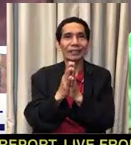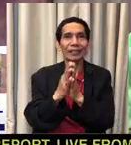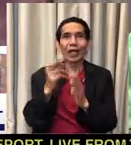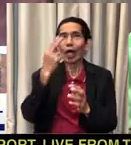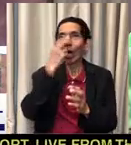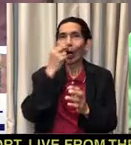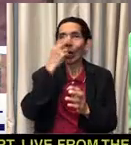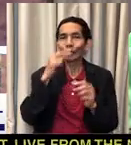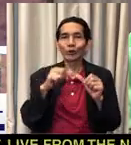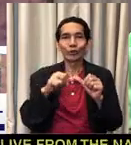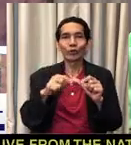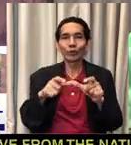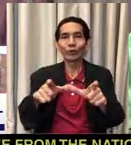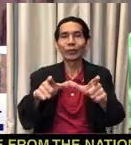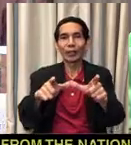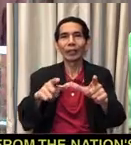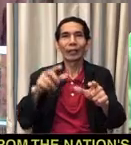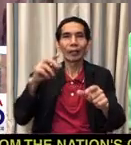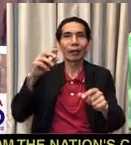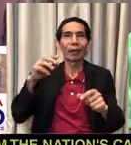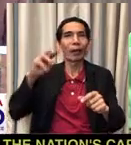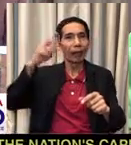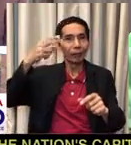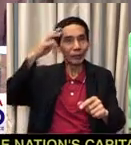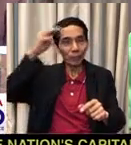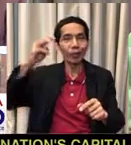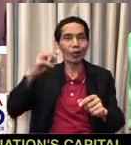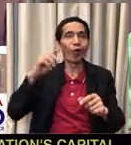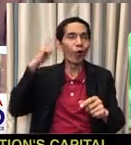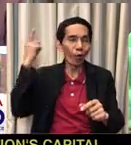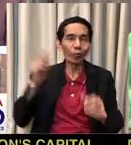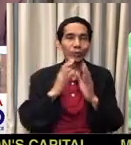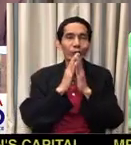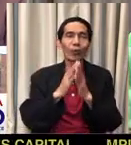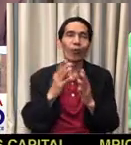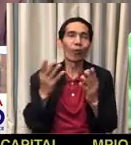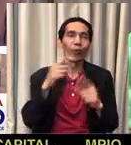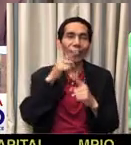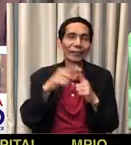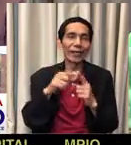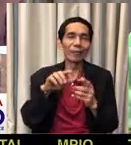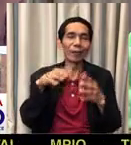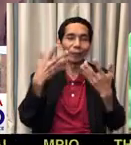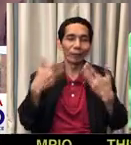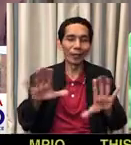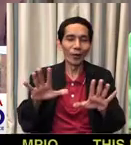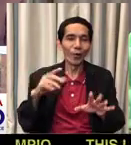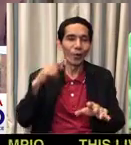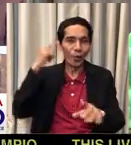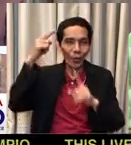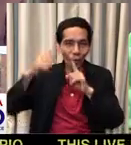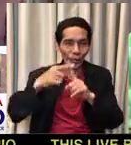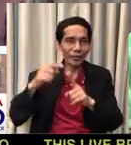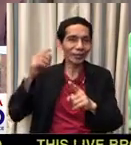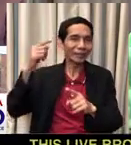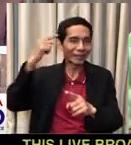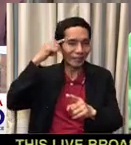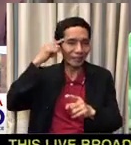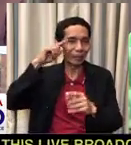joke ko kasi. Ang Vice Mayor daw, madasalin. Kailan kaya? Kailan kaya?